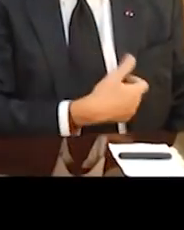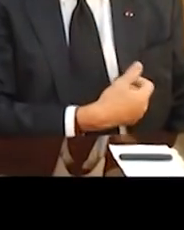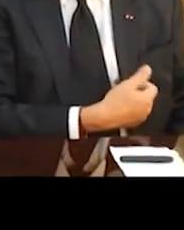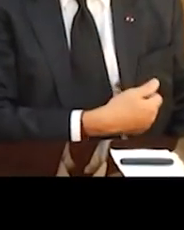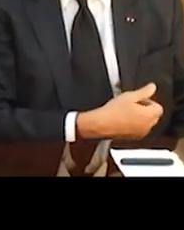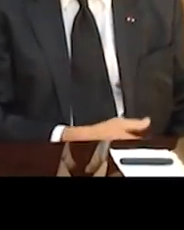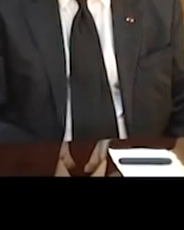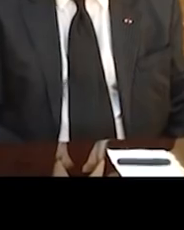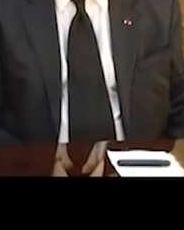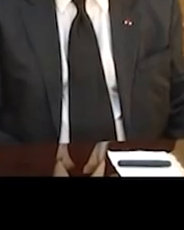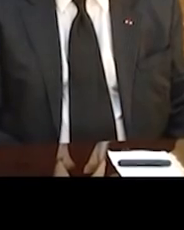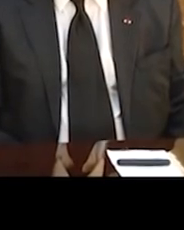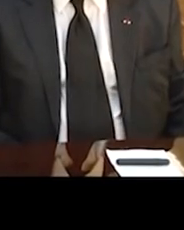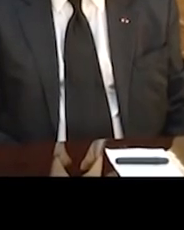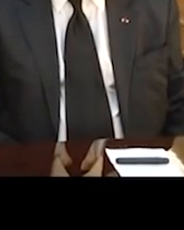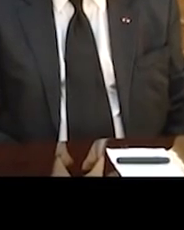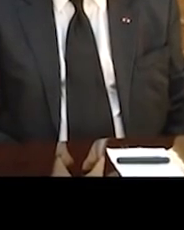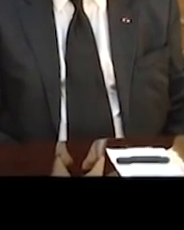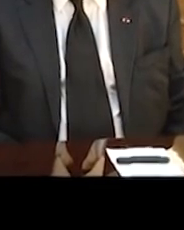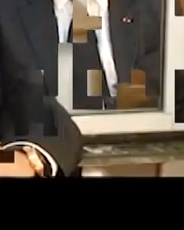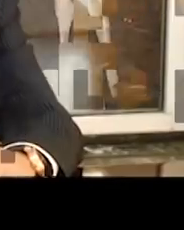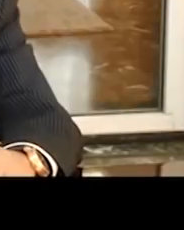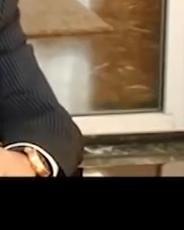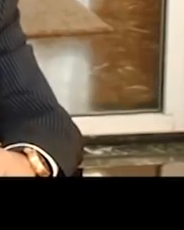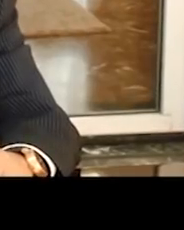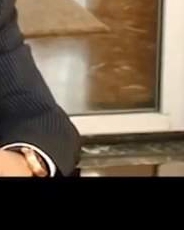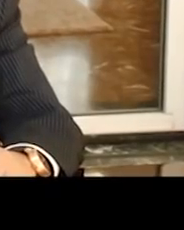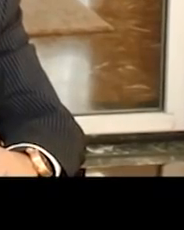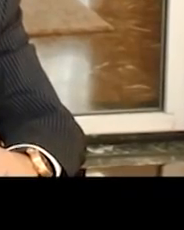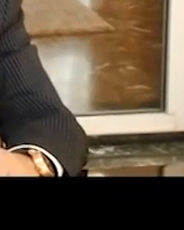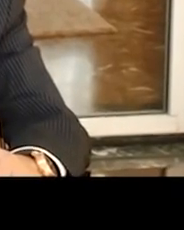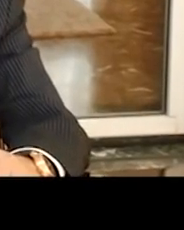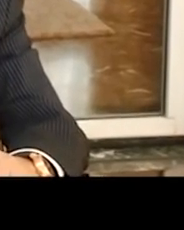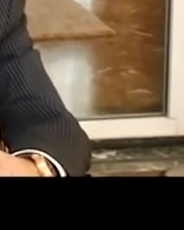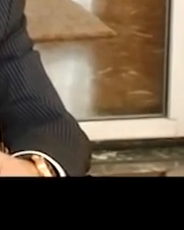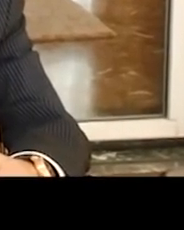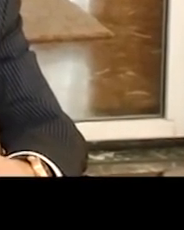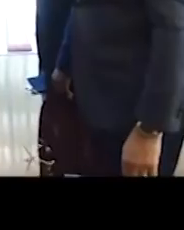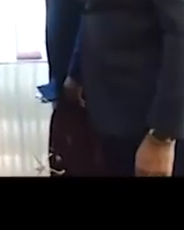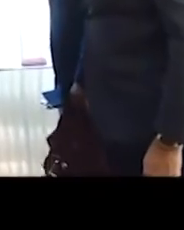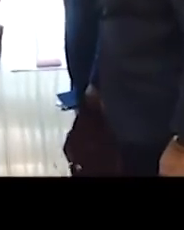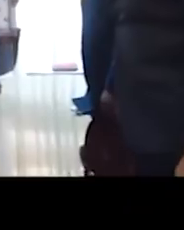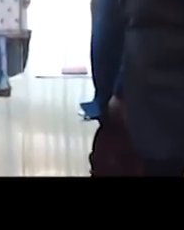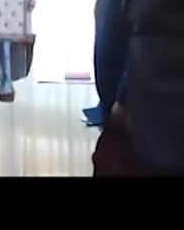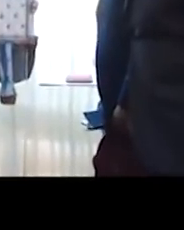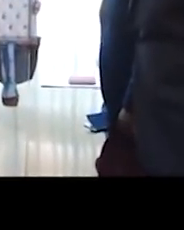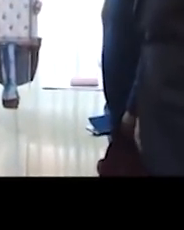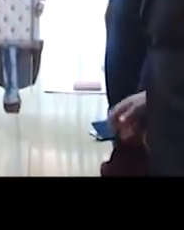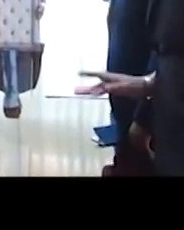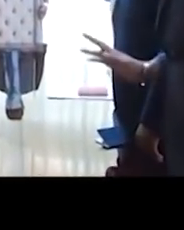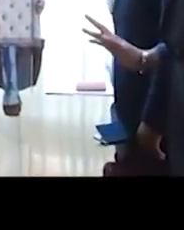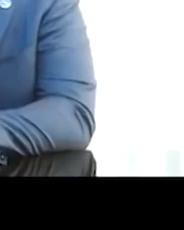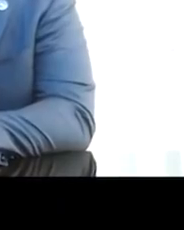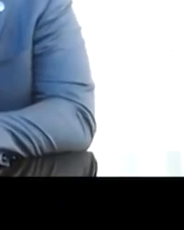la présence à la cité de l'union africaine 6h égyptien venu confirmer cette matérialisation de ces contrats signés en